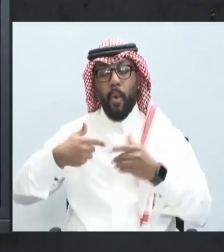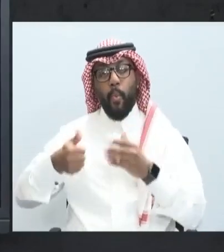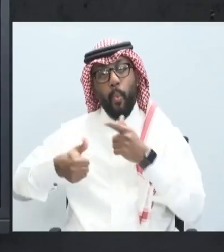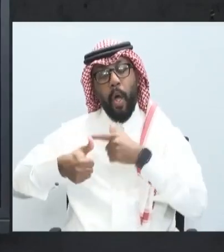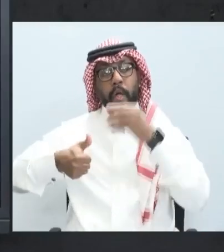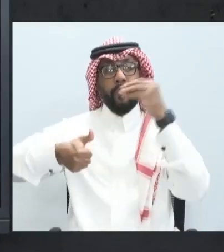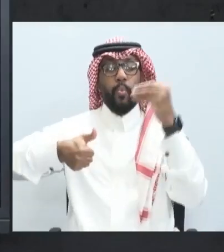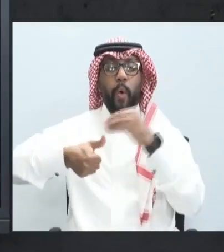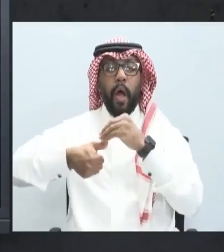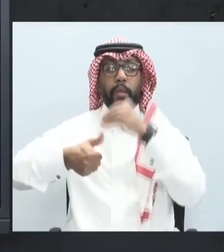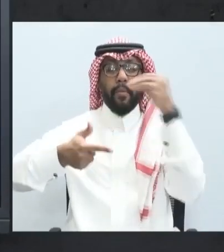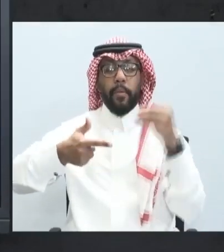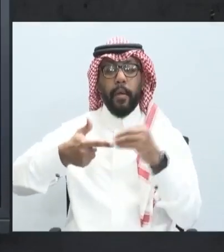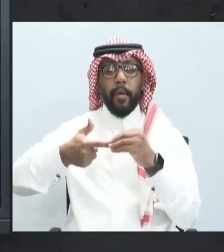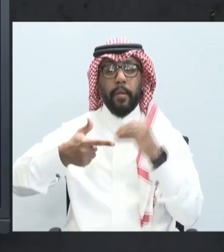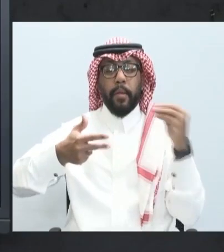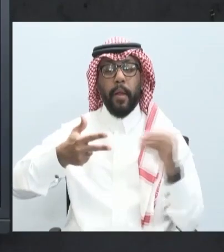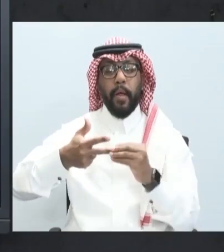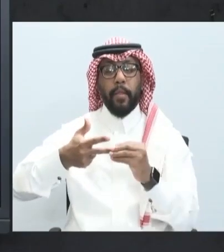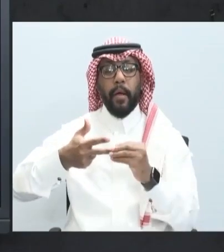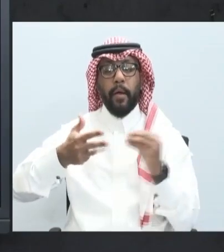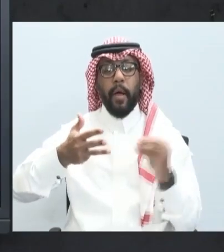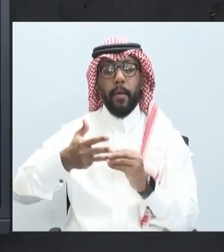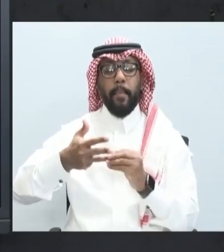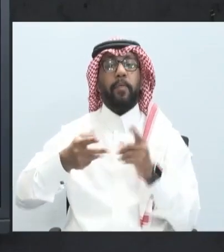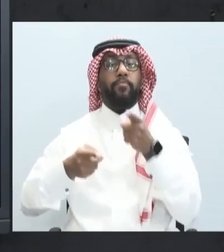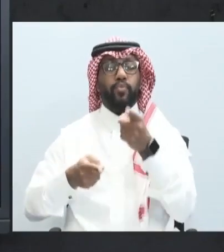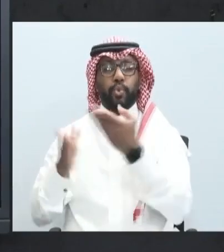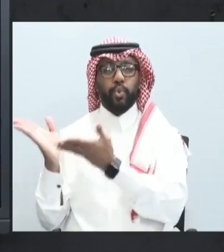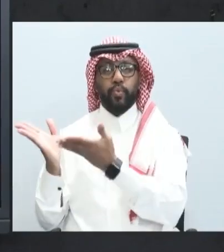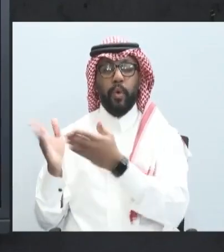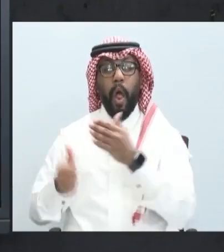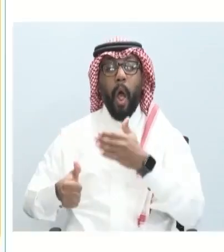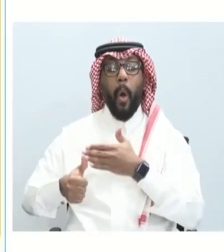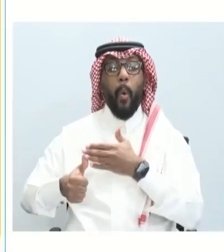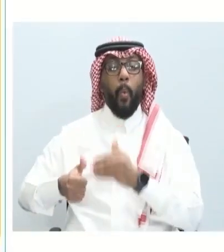اول مرحله هي من تتذكر